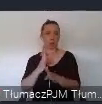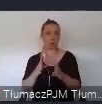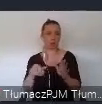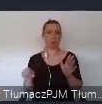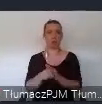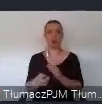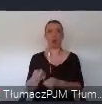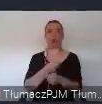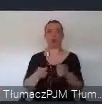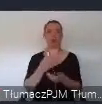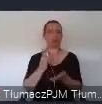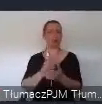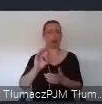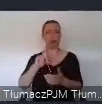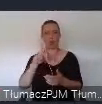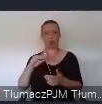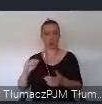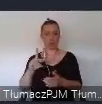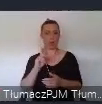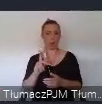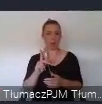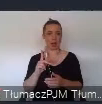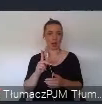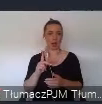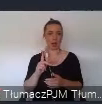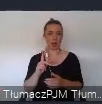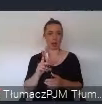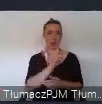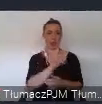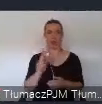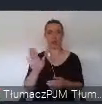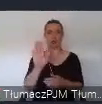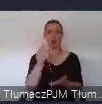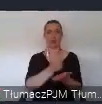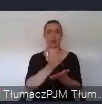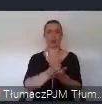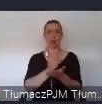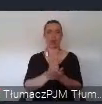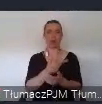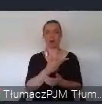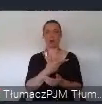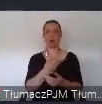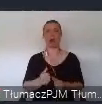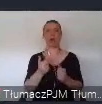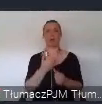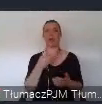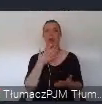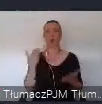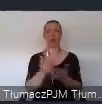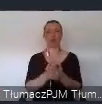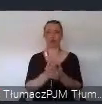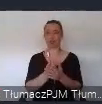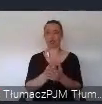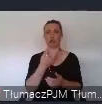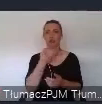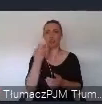rozwiązań OZE, ale w takiej sytuacji ten odbiorca dostaje prawo do tego, na przykład, żeby nie korzystać z ciepła pochodzącego na przykład z systemu